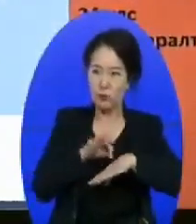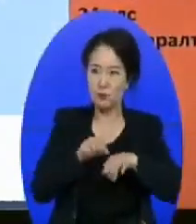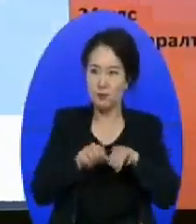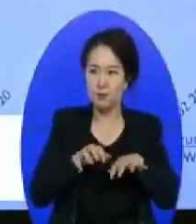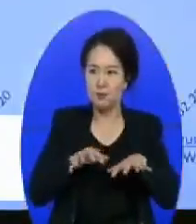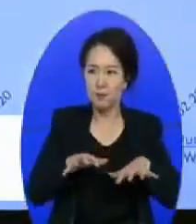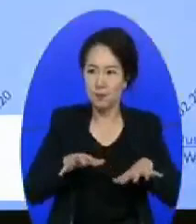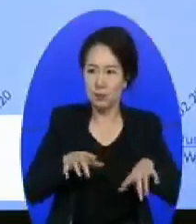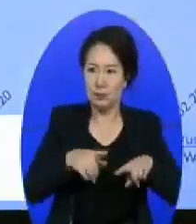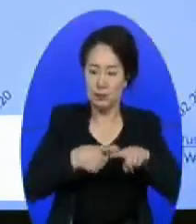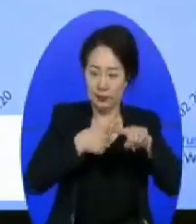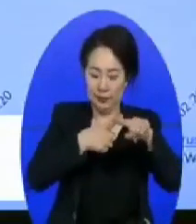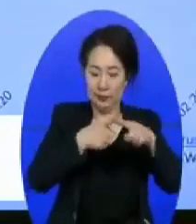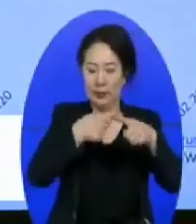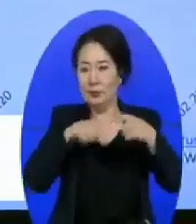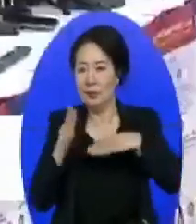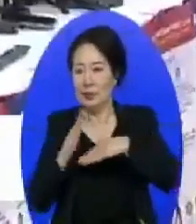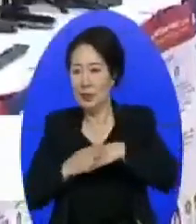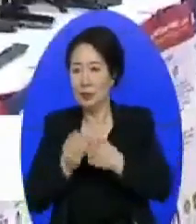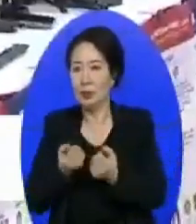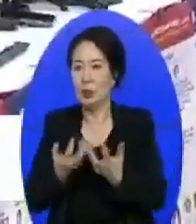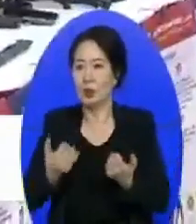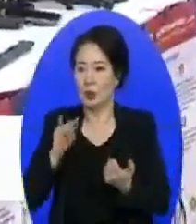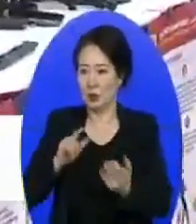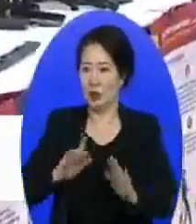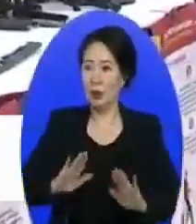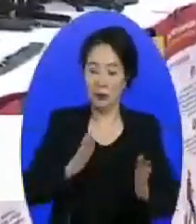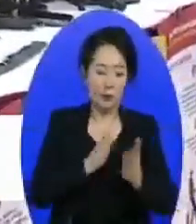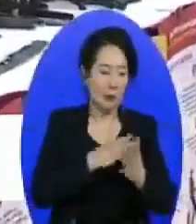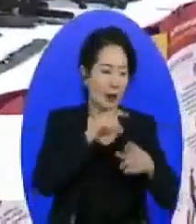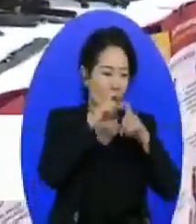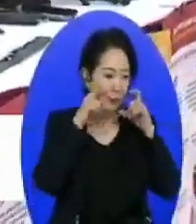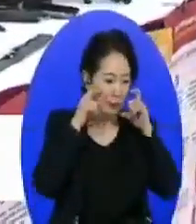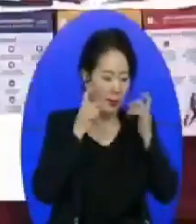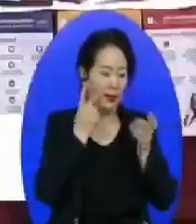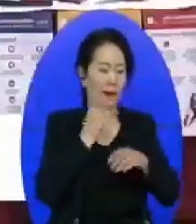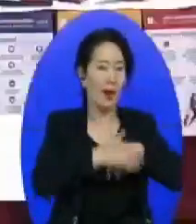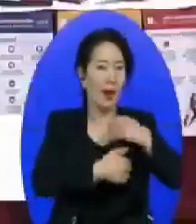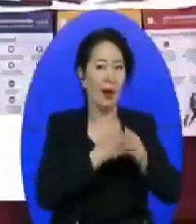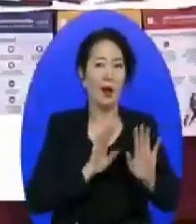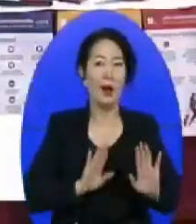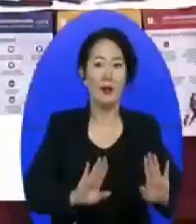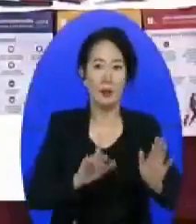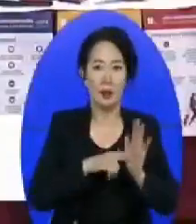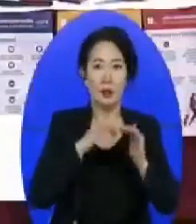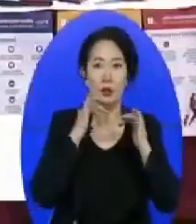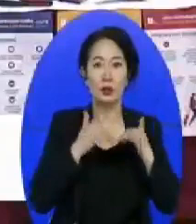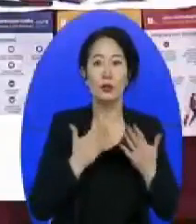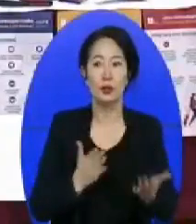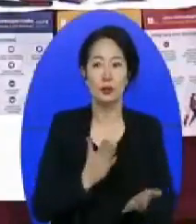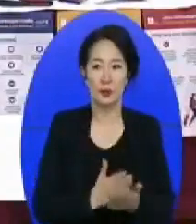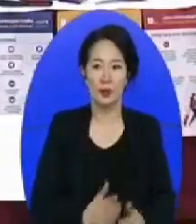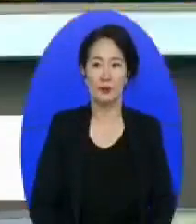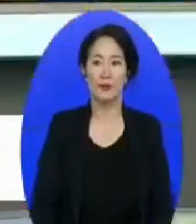болон нас оролт өндөр хэвээр байгаа учраас амны хаалт гараа тогтмол угааж байхыг зөвлөж байна.